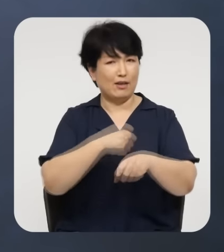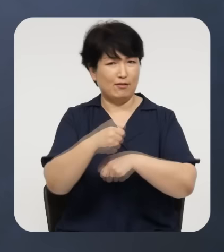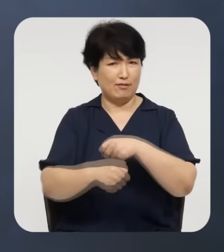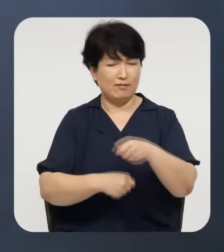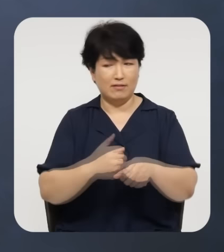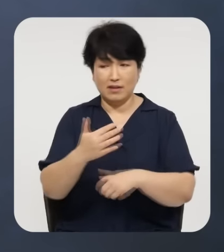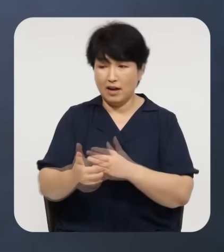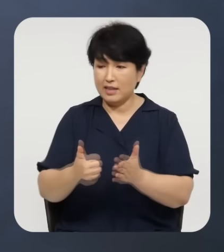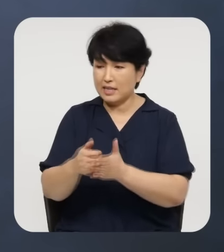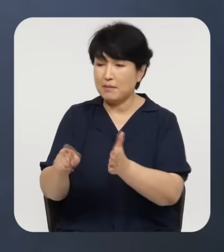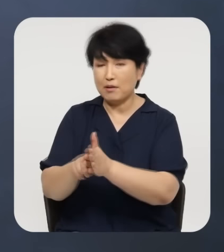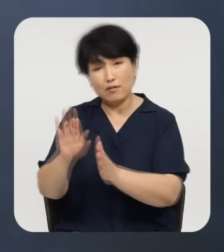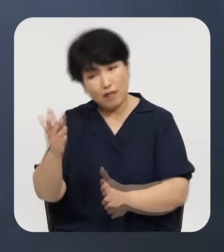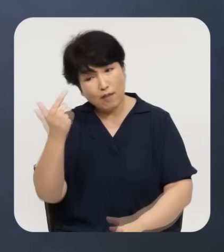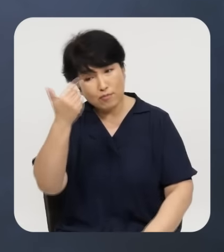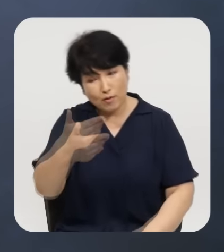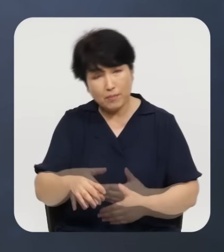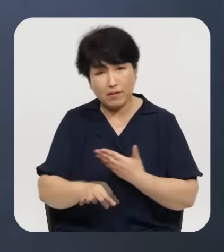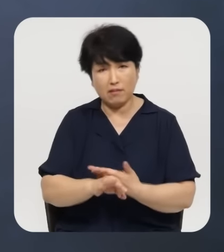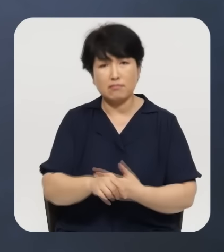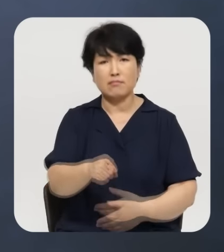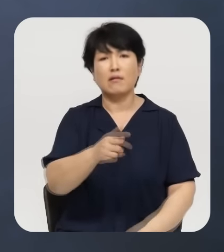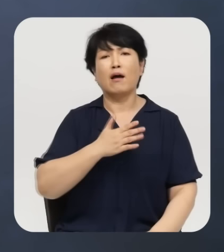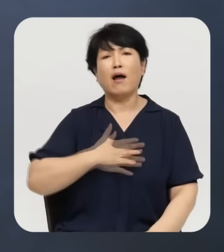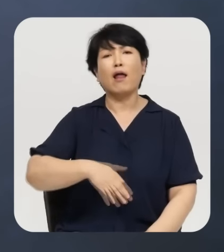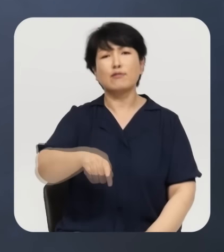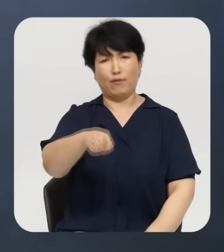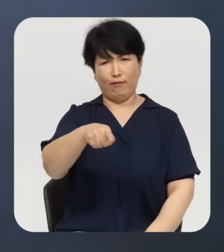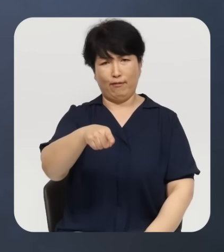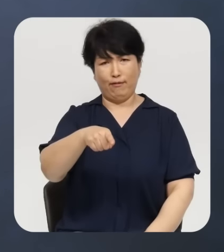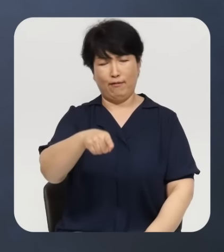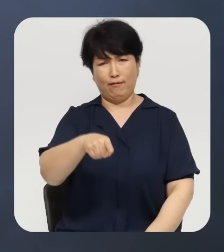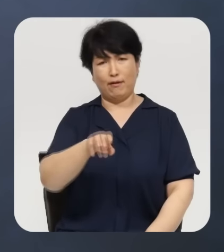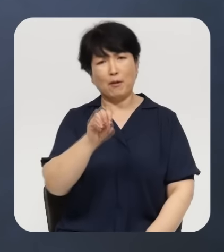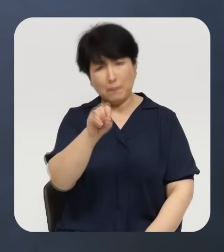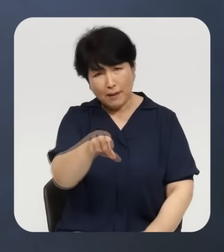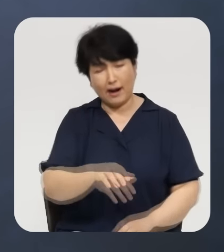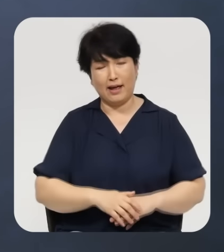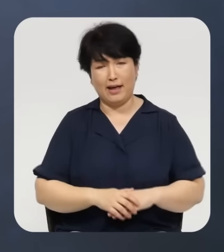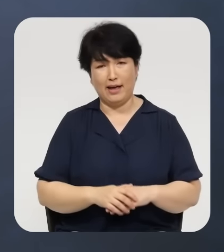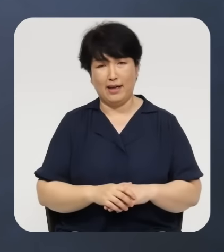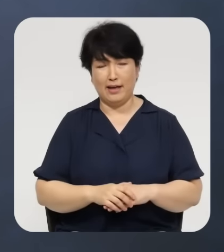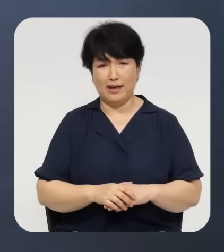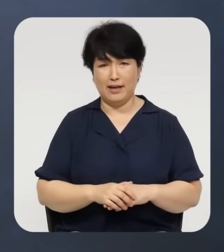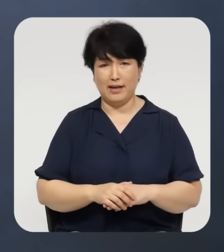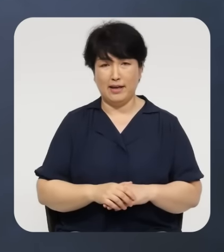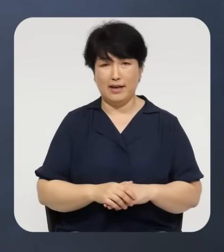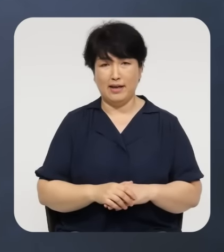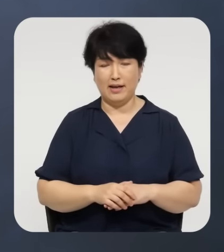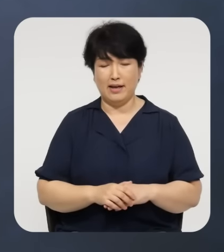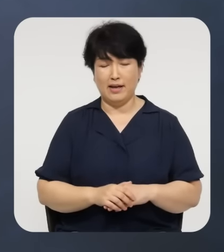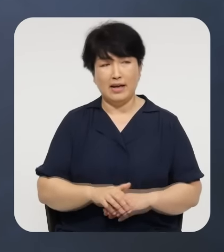하나님을 믿어도 됩니까? 이걸 나한테 물으면 내가 뭐라 그러겠어요? 네 알아서 믿어라. 이렇게 얘기할 거 아니에요.